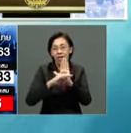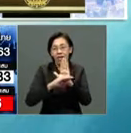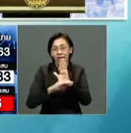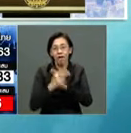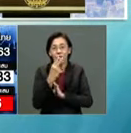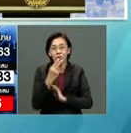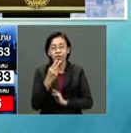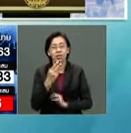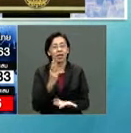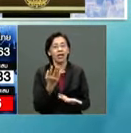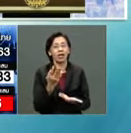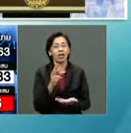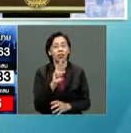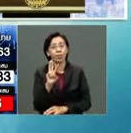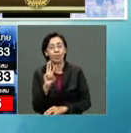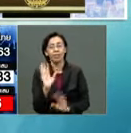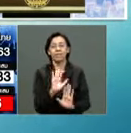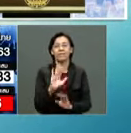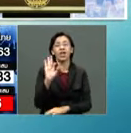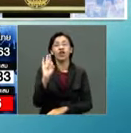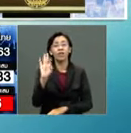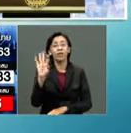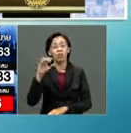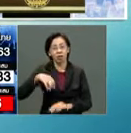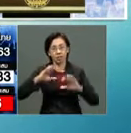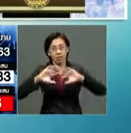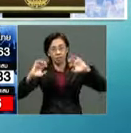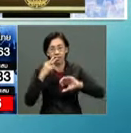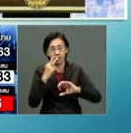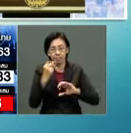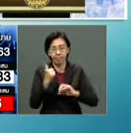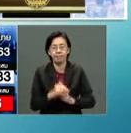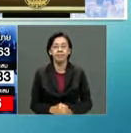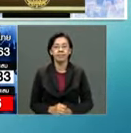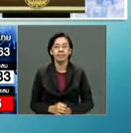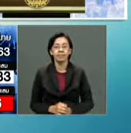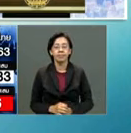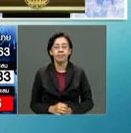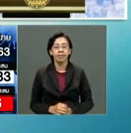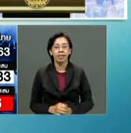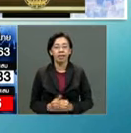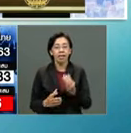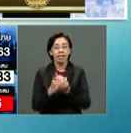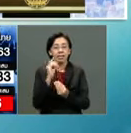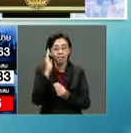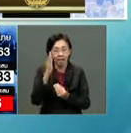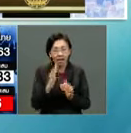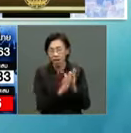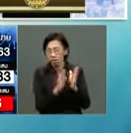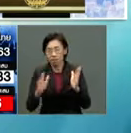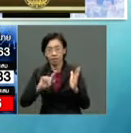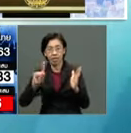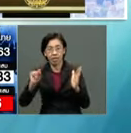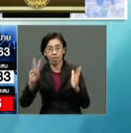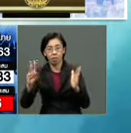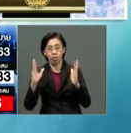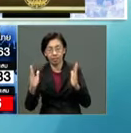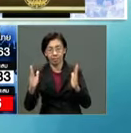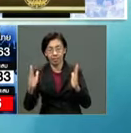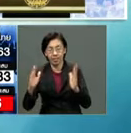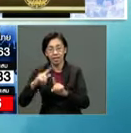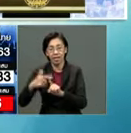ในเว็บไซต์Facebook นะครับของไทยคู่ฟ้าเช่นเดียวกันกับอีกใน1สัปดาห์ข้างหน้าถึงวันที่26นะครับพฤษภา